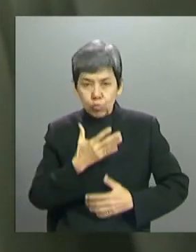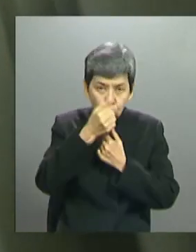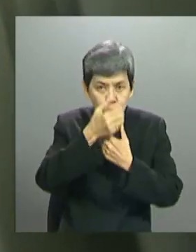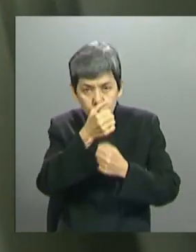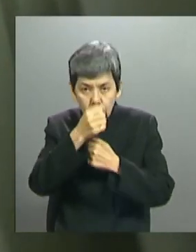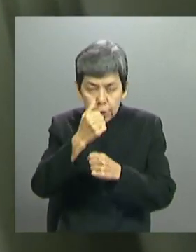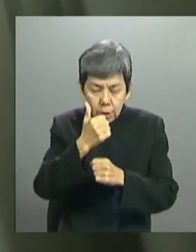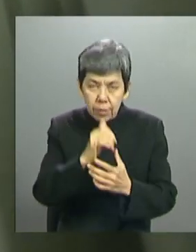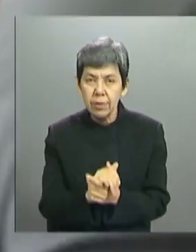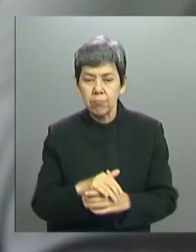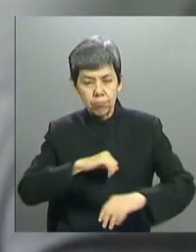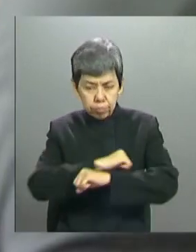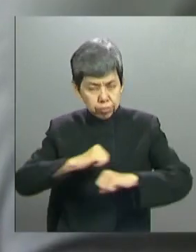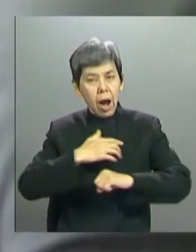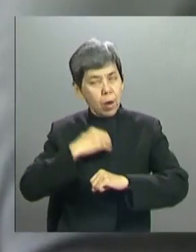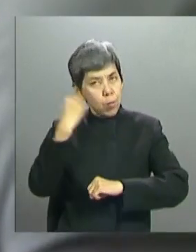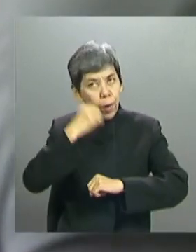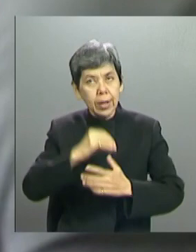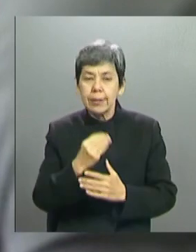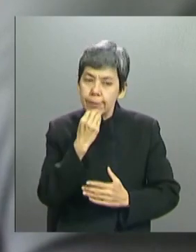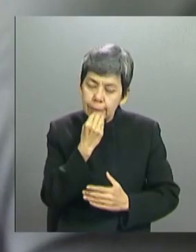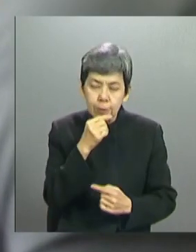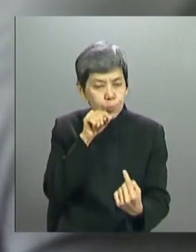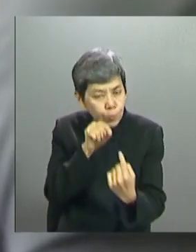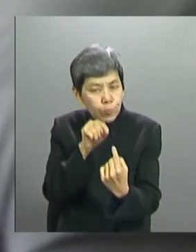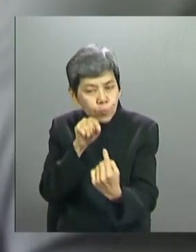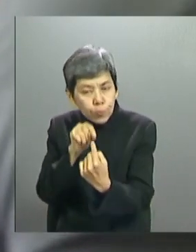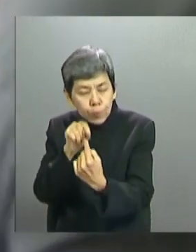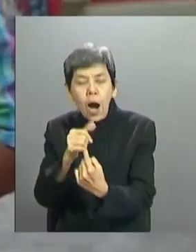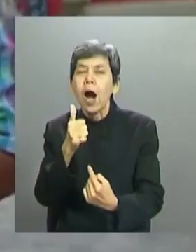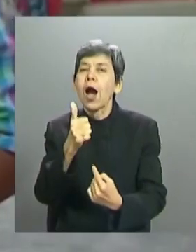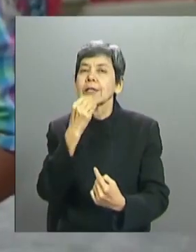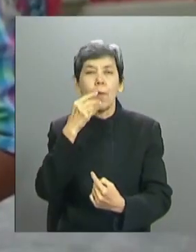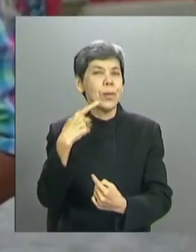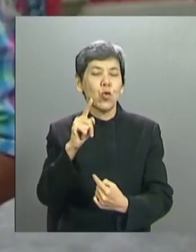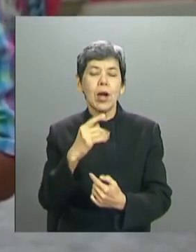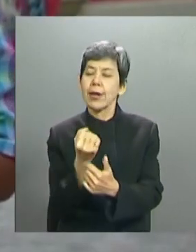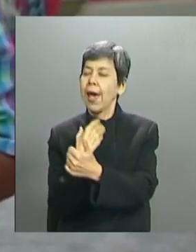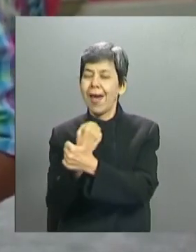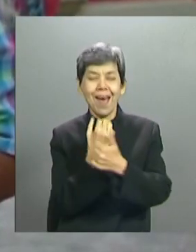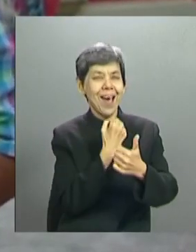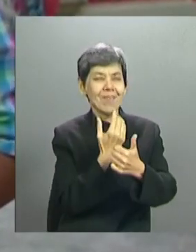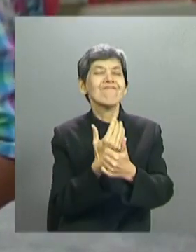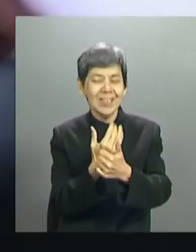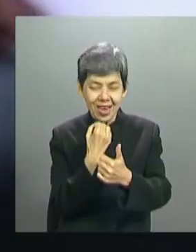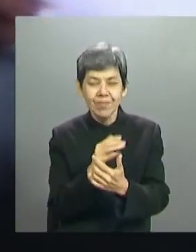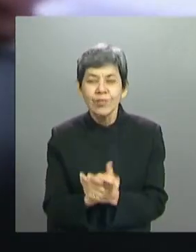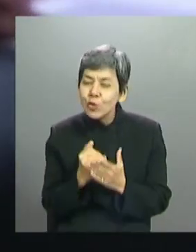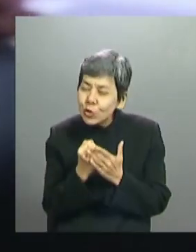ตื่นตัวบริหารตัวเองกินอาหารให้เป็นประโยชน์ตามคำแนะนำของลูกๆที่เข้าม